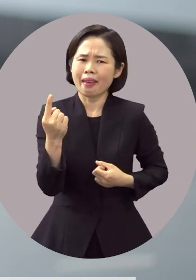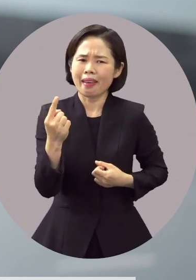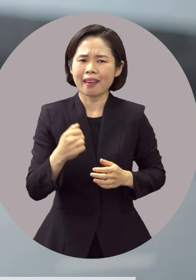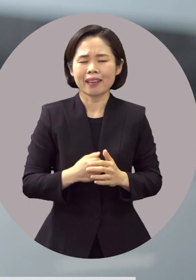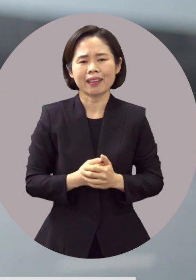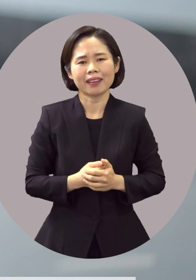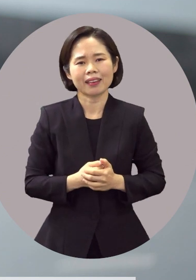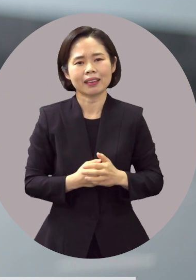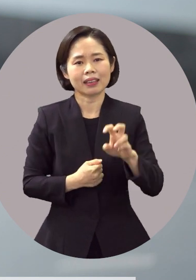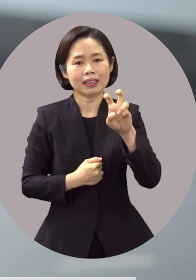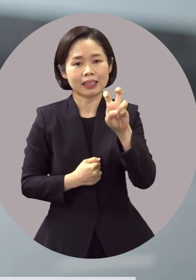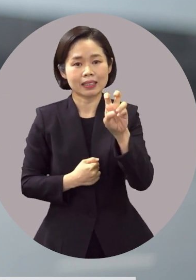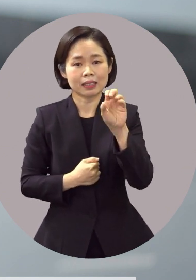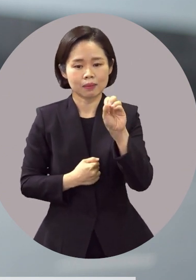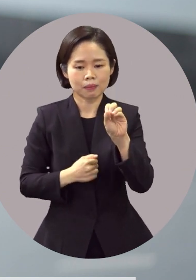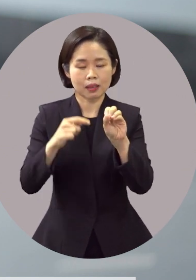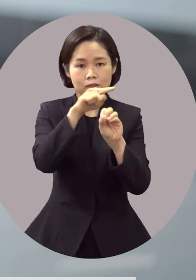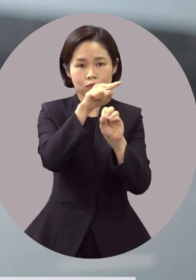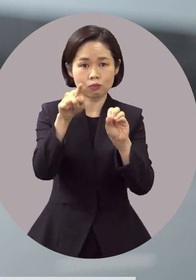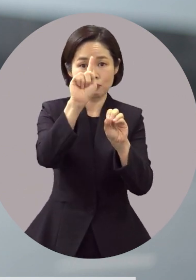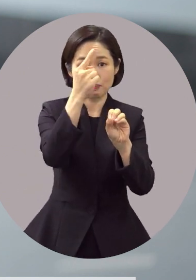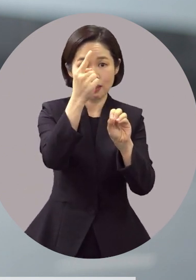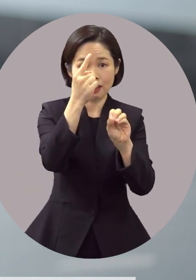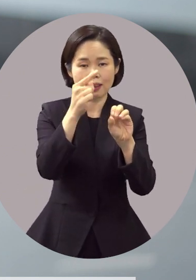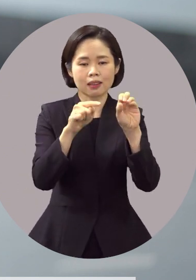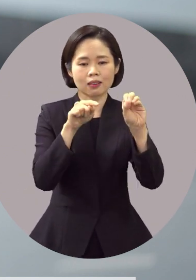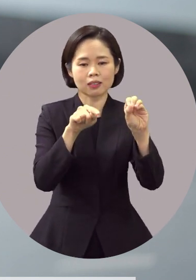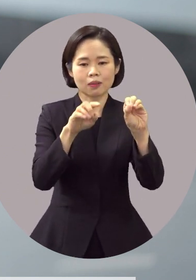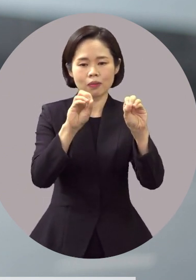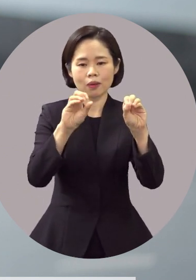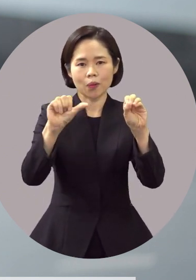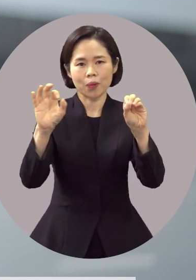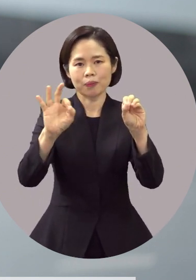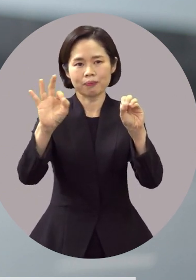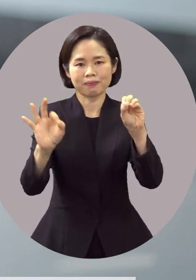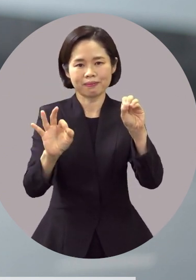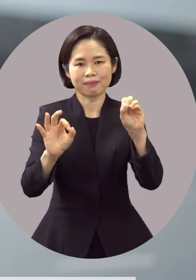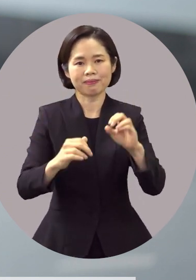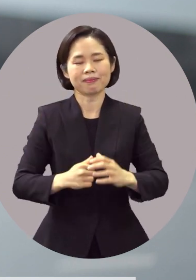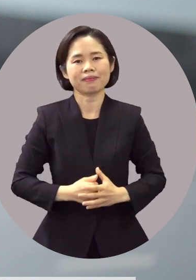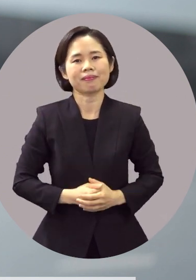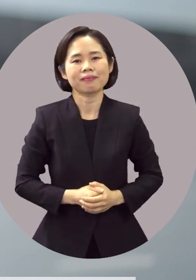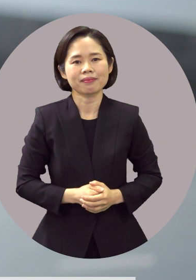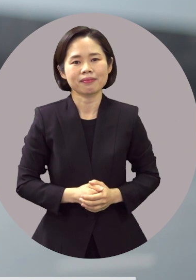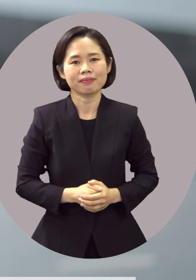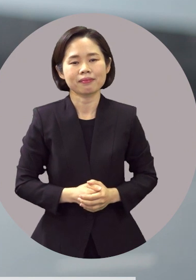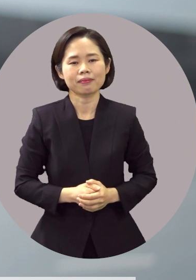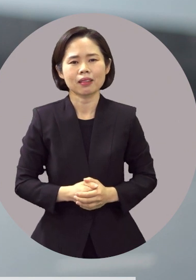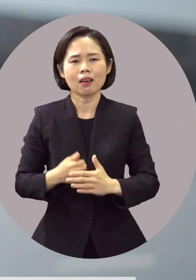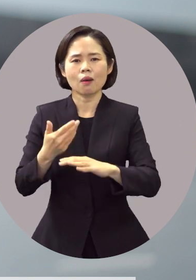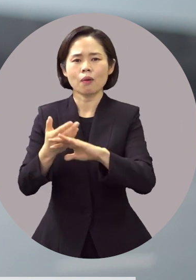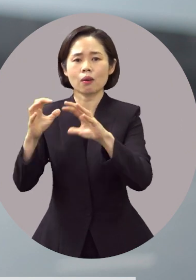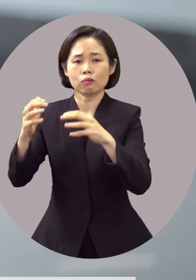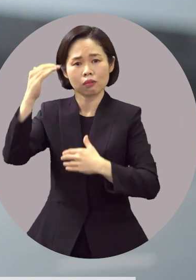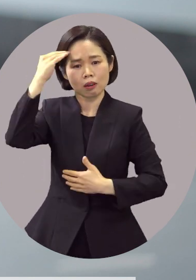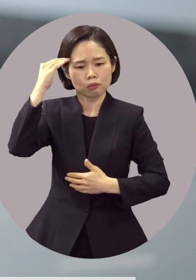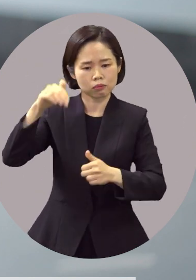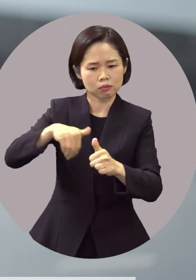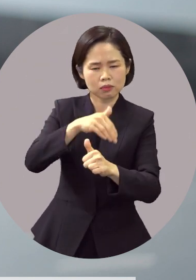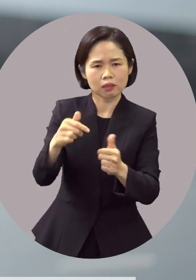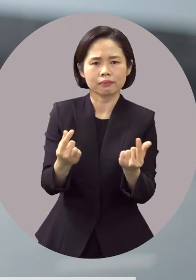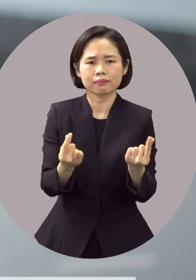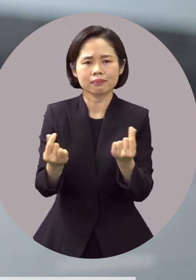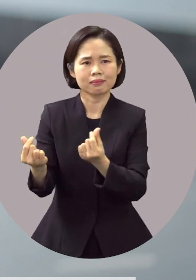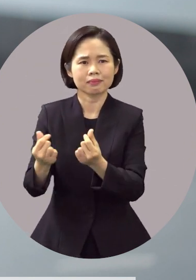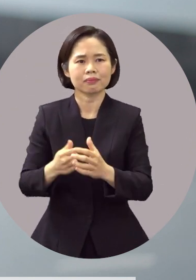대략 100여 건 정도 보고가 되었습니다. 그러면 빈도상으로는 0.05% 정도라고 할 수 있고요. 외국과 크게